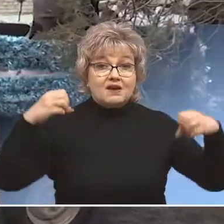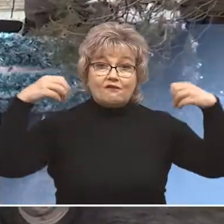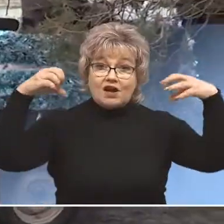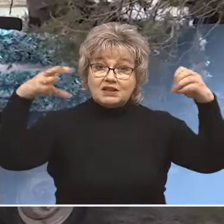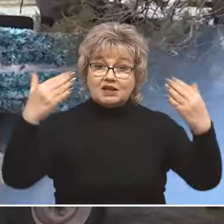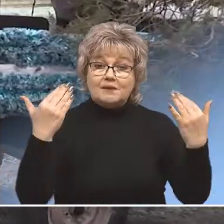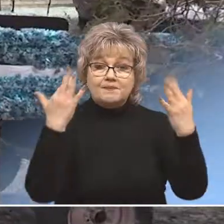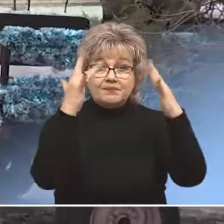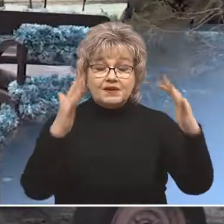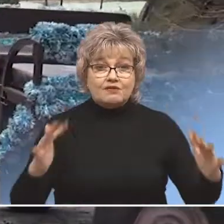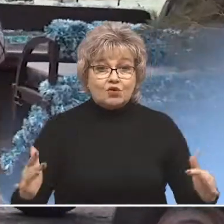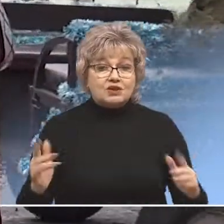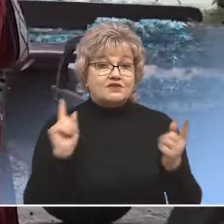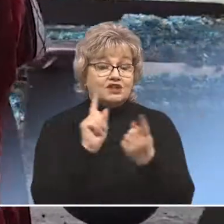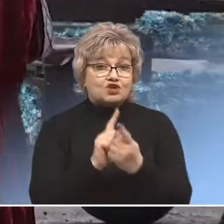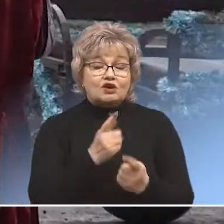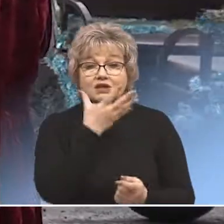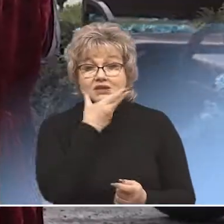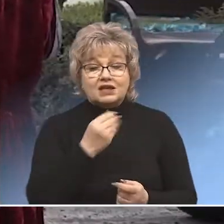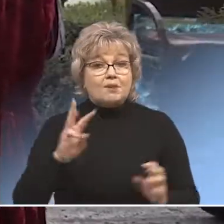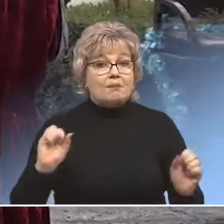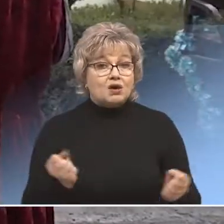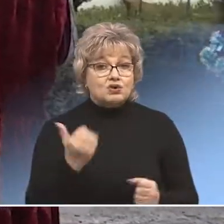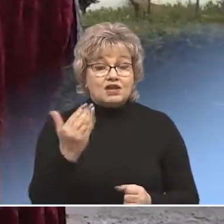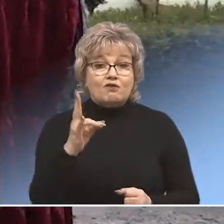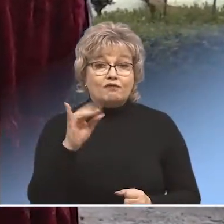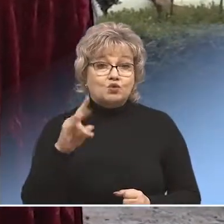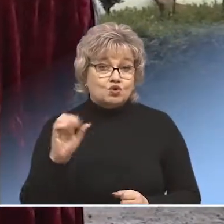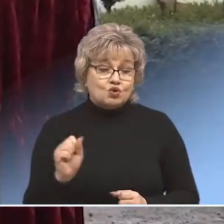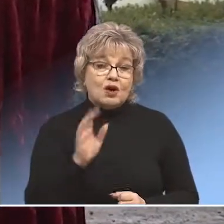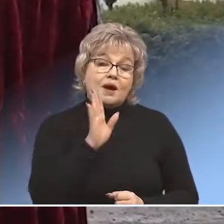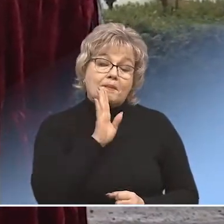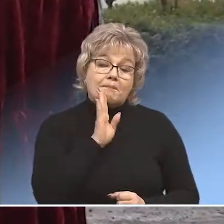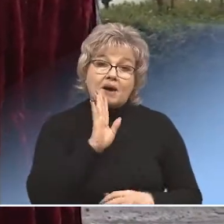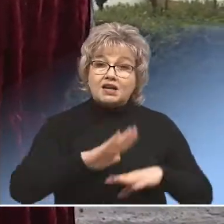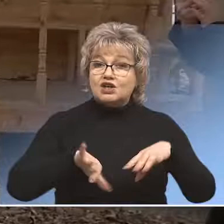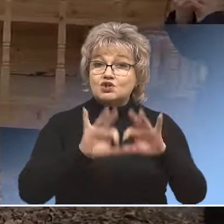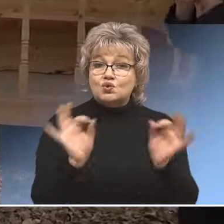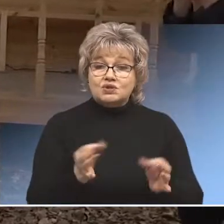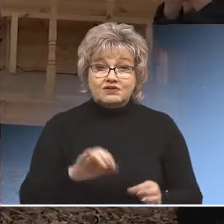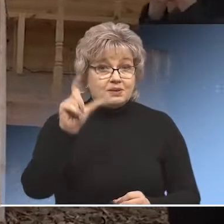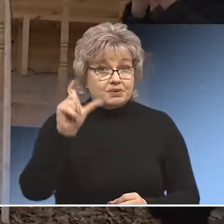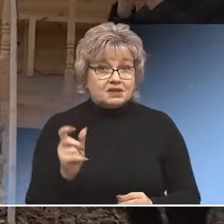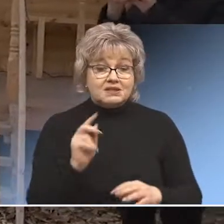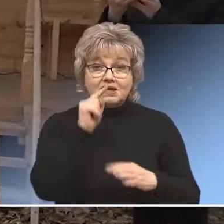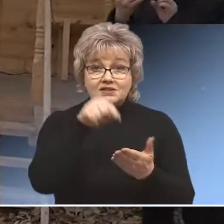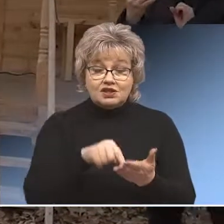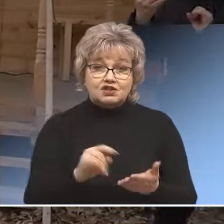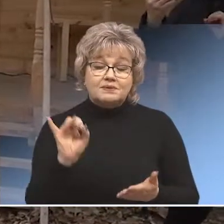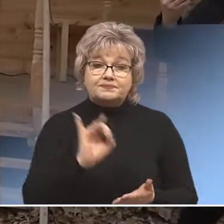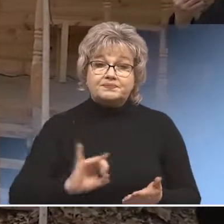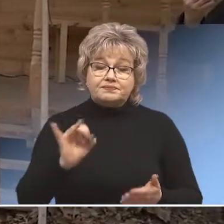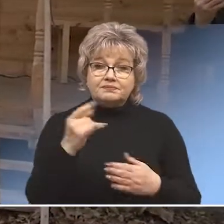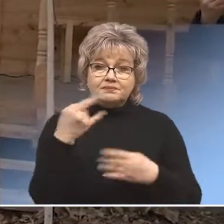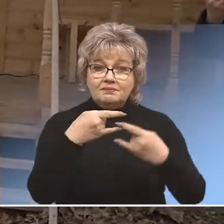праздничными фонариками и хвойной гирляндой, встречает Деда Мороза и его внучку Мария Искусница. Персонаж, сошедший со страниц